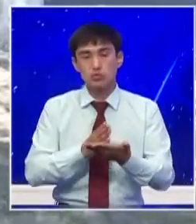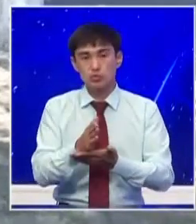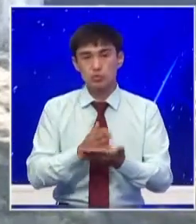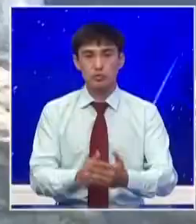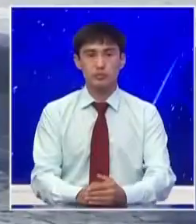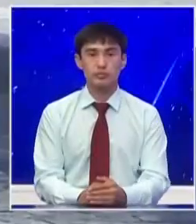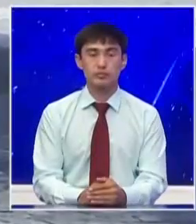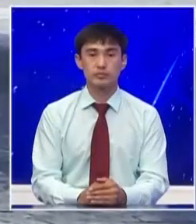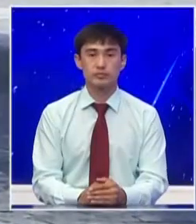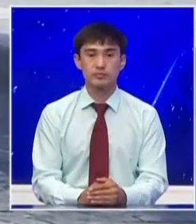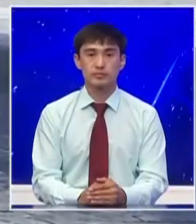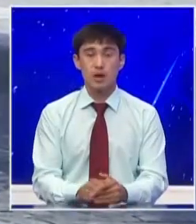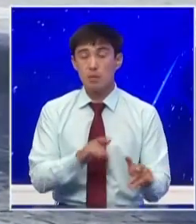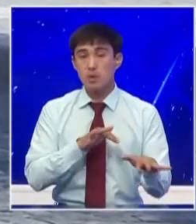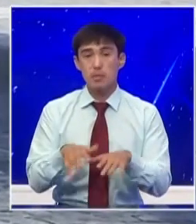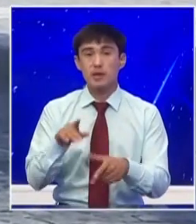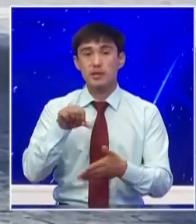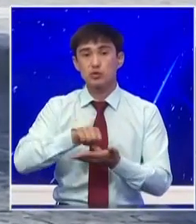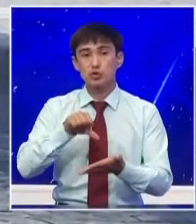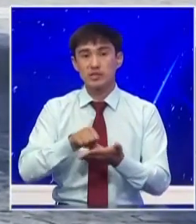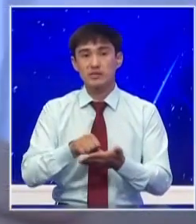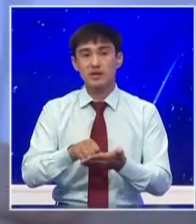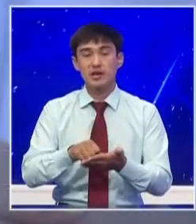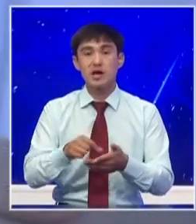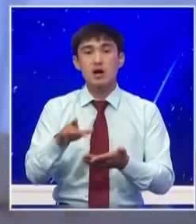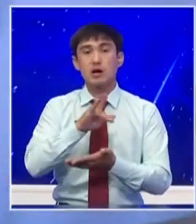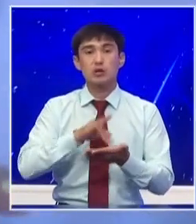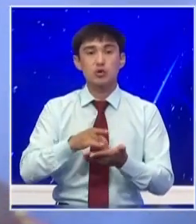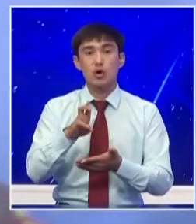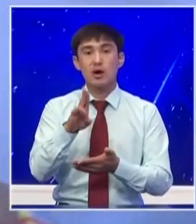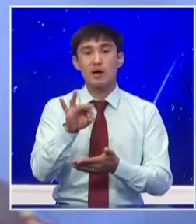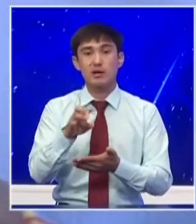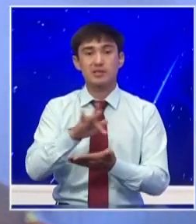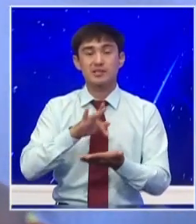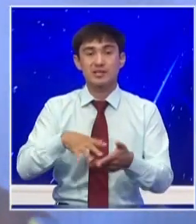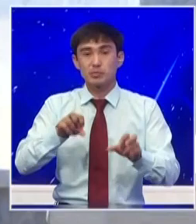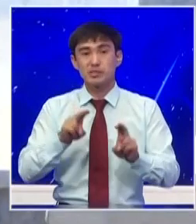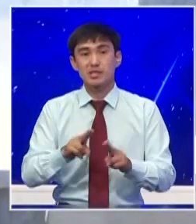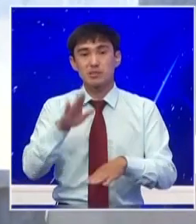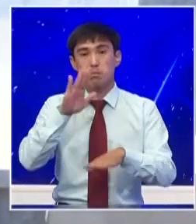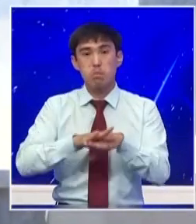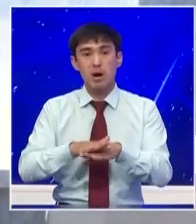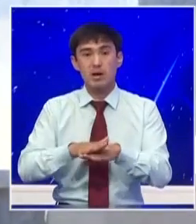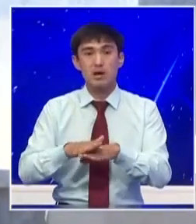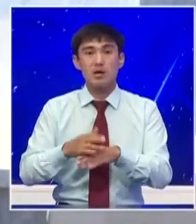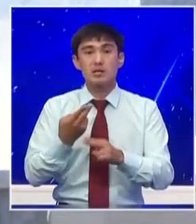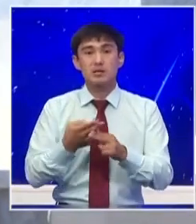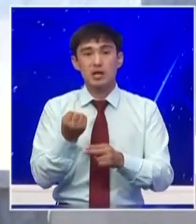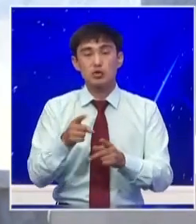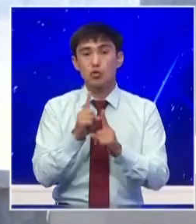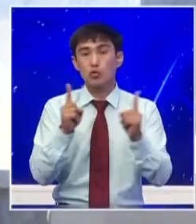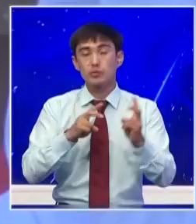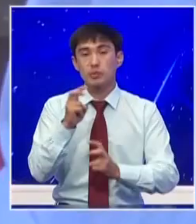службу. В мероприятии также приняли участие представители городского карьерного центра, специалисты банка второго уровня, а также